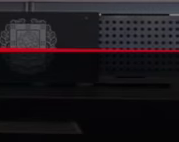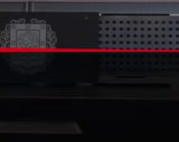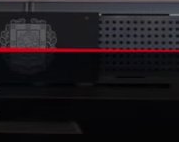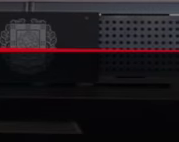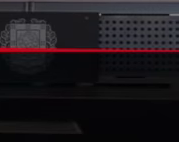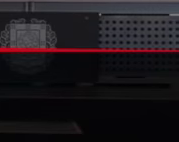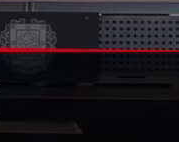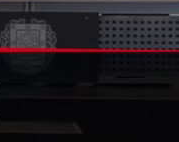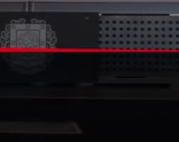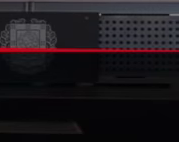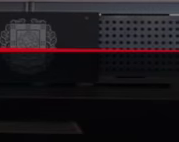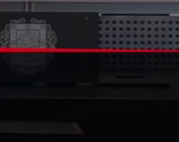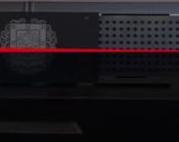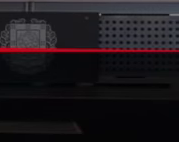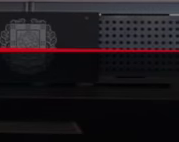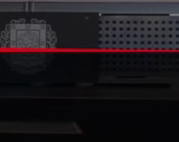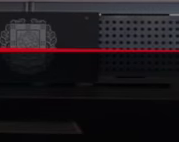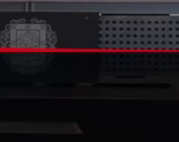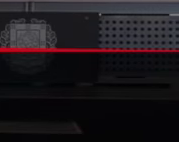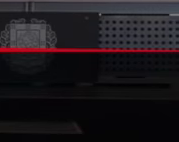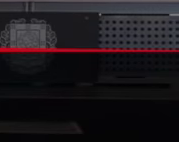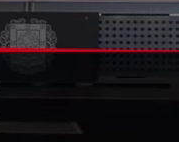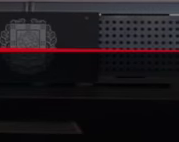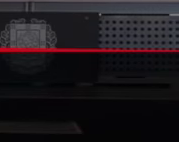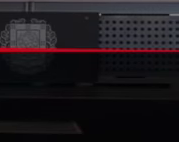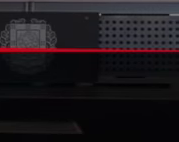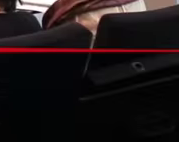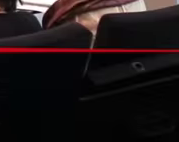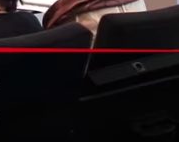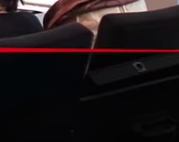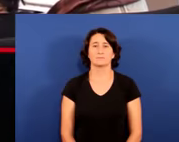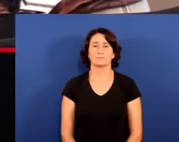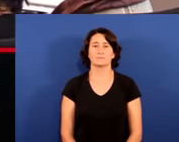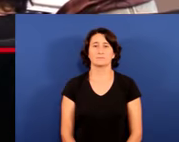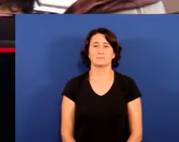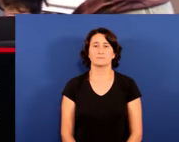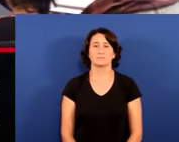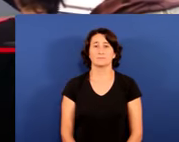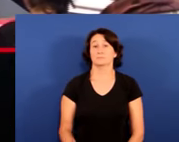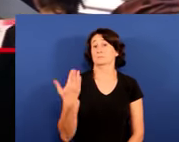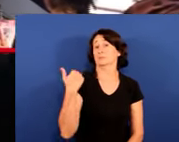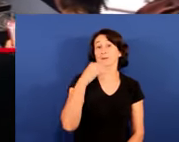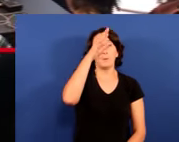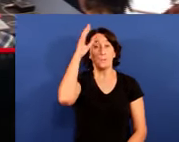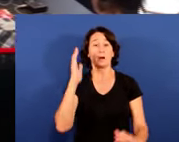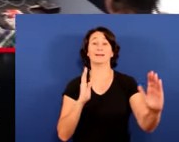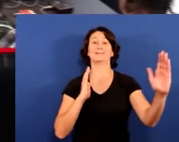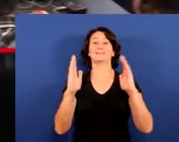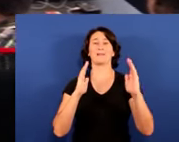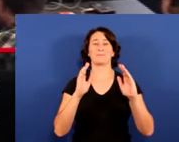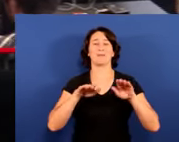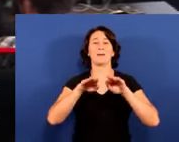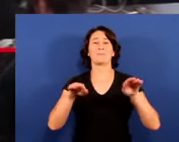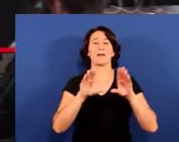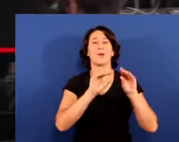Hondartzen 2012ko denboraldia itxita, esan daiteke Bizkaiko Foru Aldundiko Ingurumen Sailak lortu duela